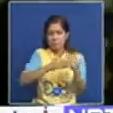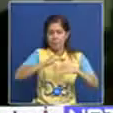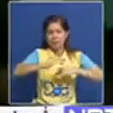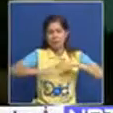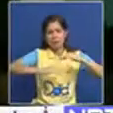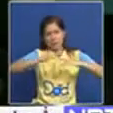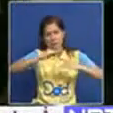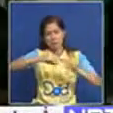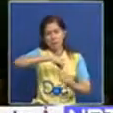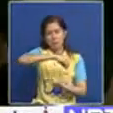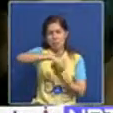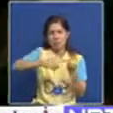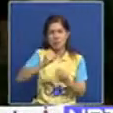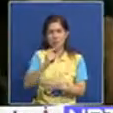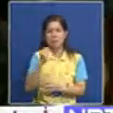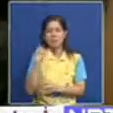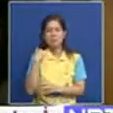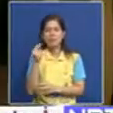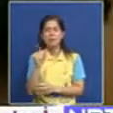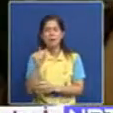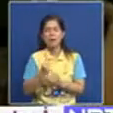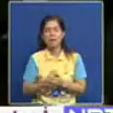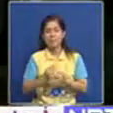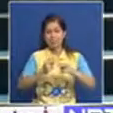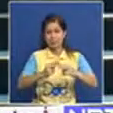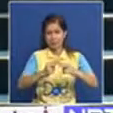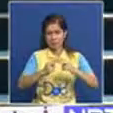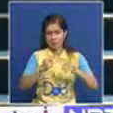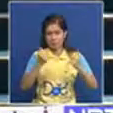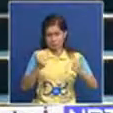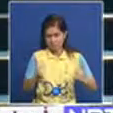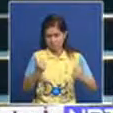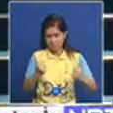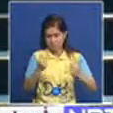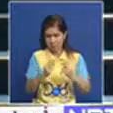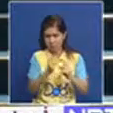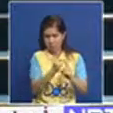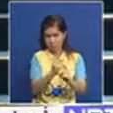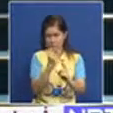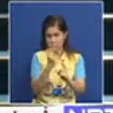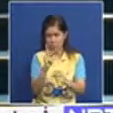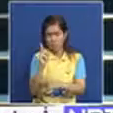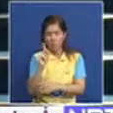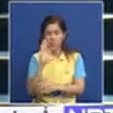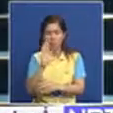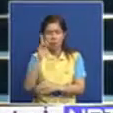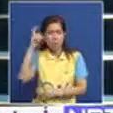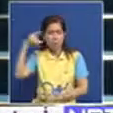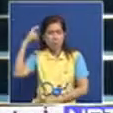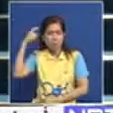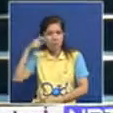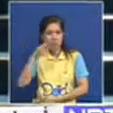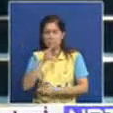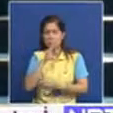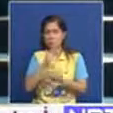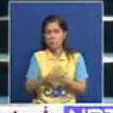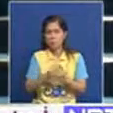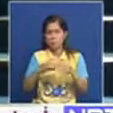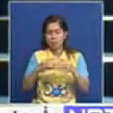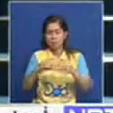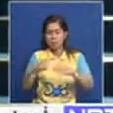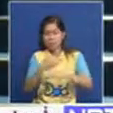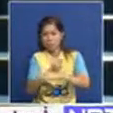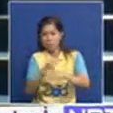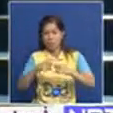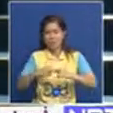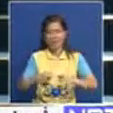รอย่างไรก็ตามนั้นเอกชนนะครับยังคงติดตามสถานการณ์ภายในประเทศเมียนมาอย่างใกล้ชิดพร้อมกับมองว่าหากไม่มีสถานการณ์ทางการเมืองที่รุนแรงเกิด